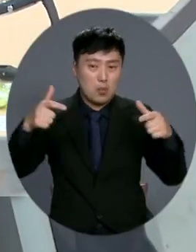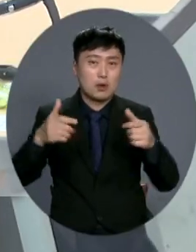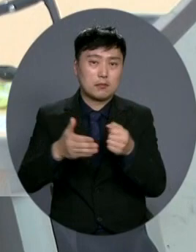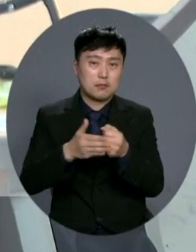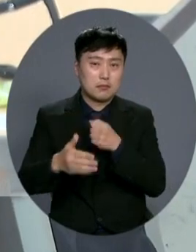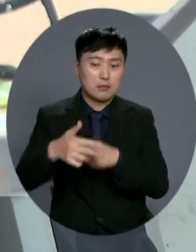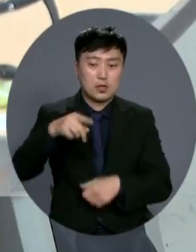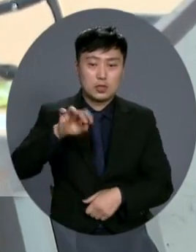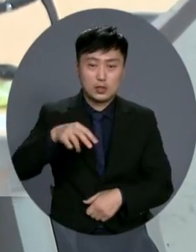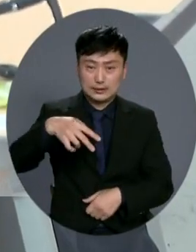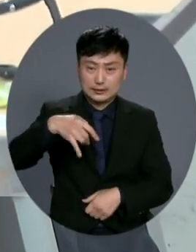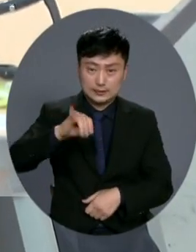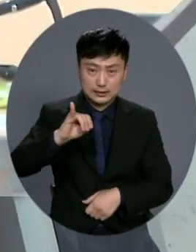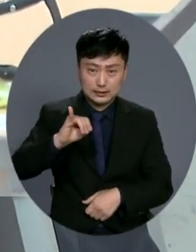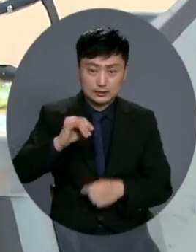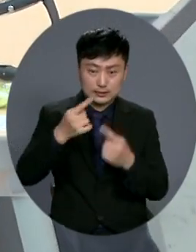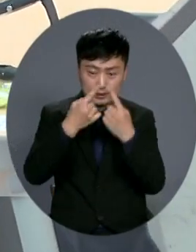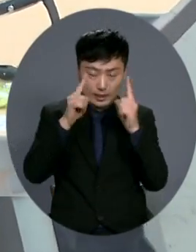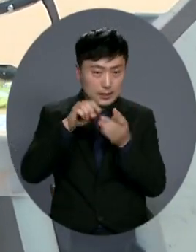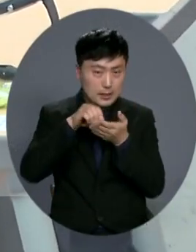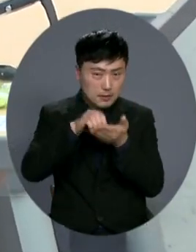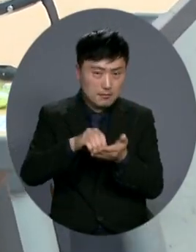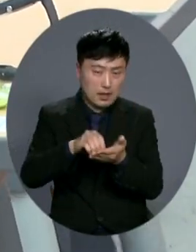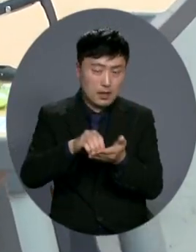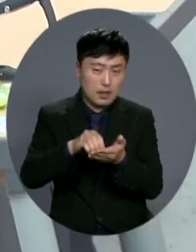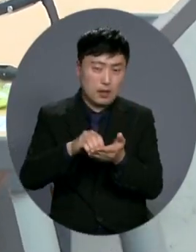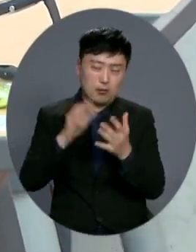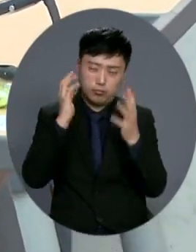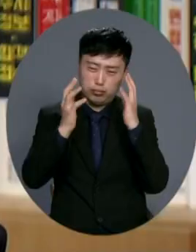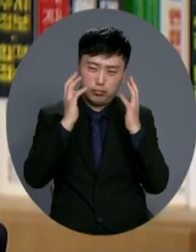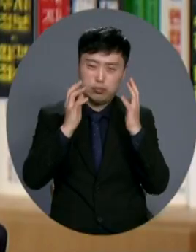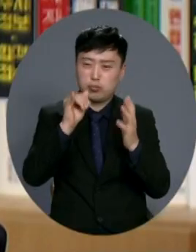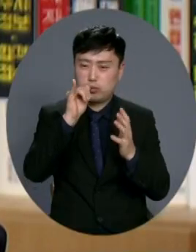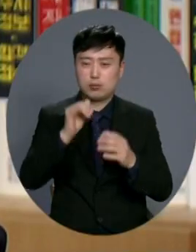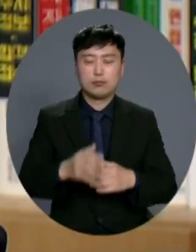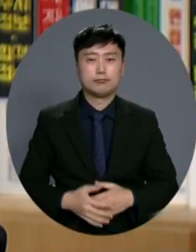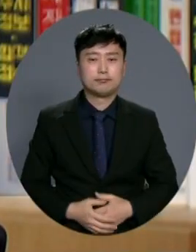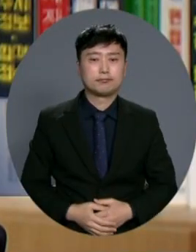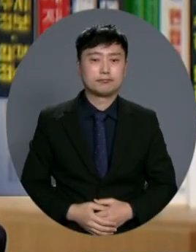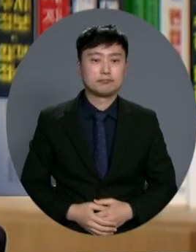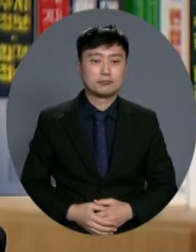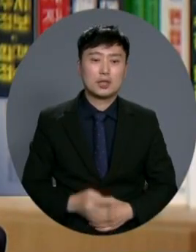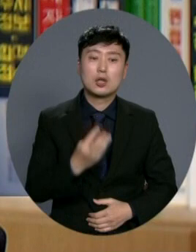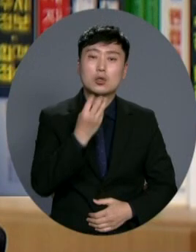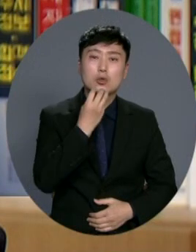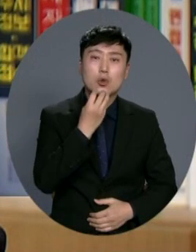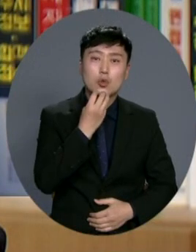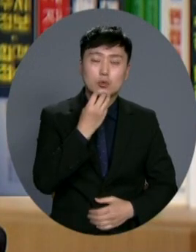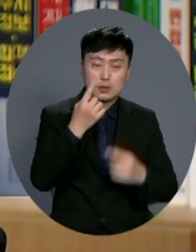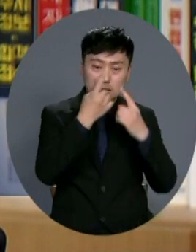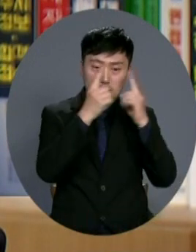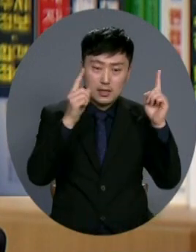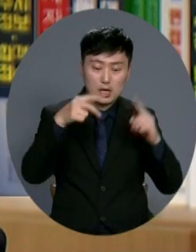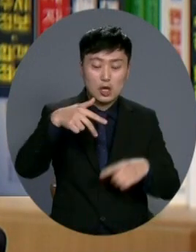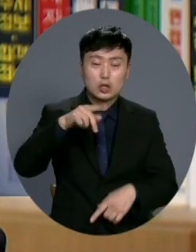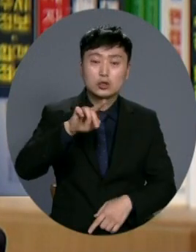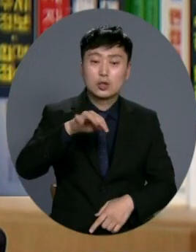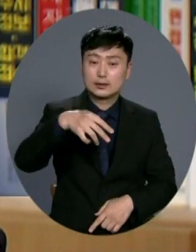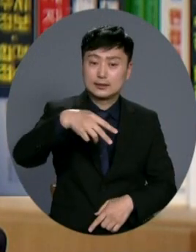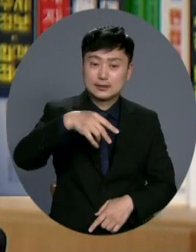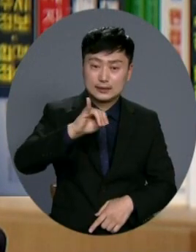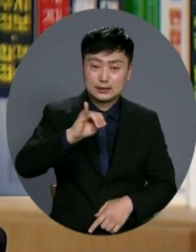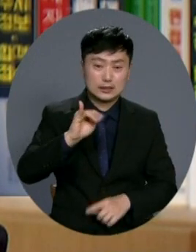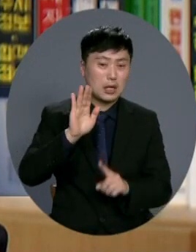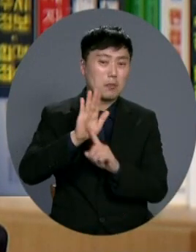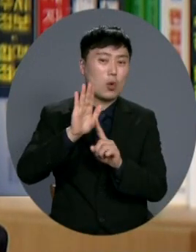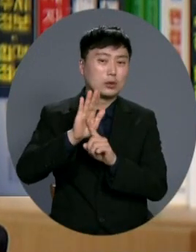등 입시 판도에 큰 영향을 줄 것으로 보입니다. 서울 주요 대학들이 정시 모집 비중을 40%로 높인